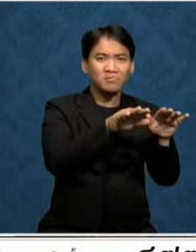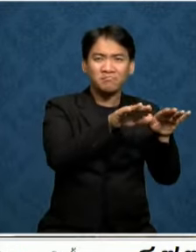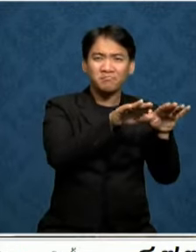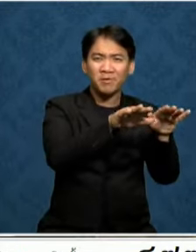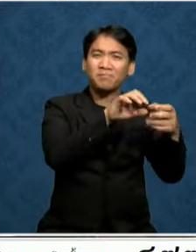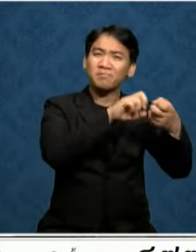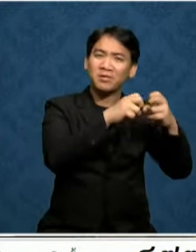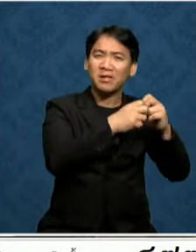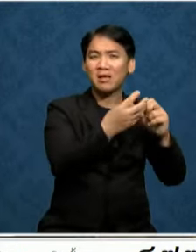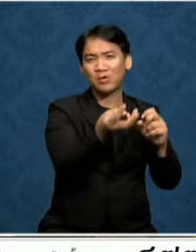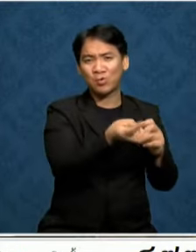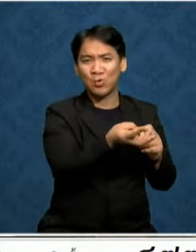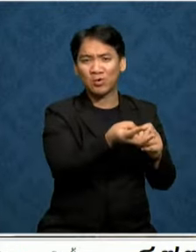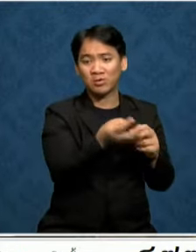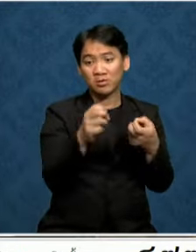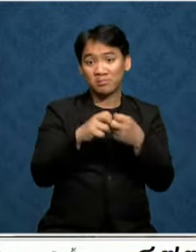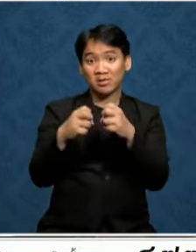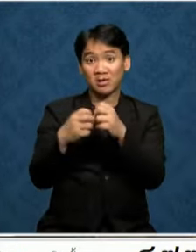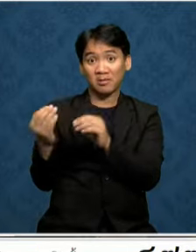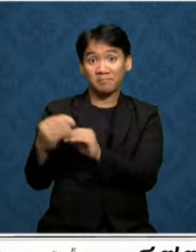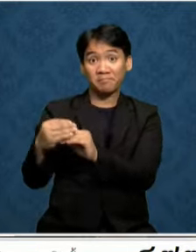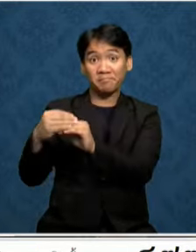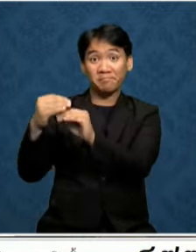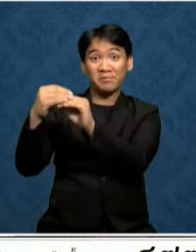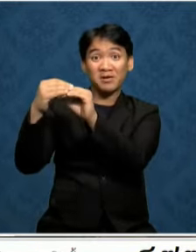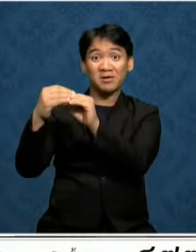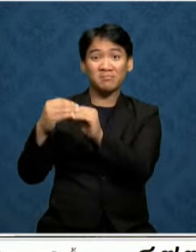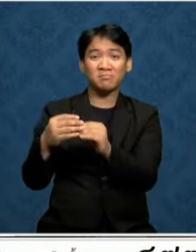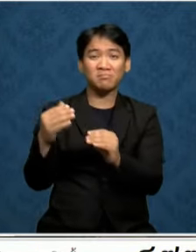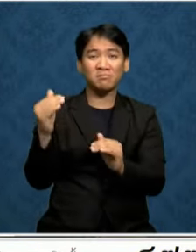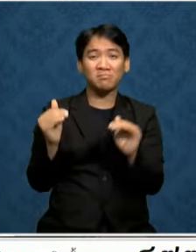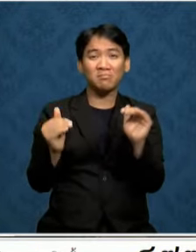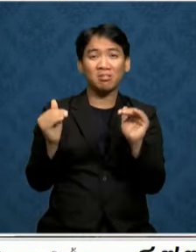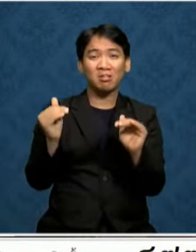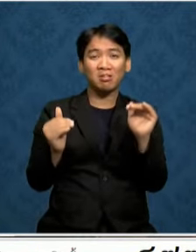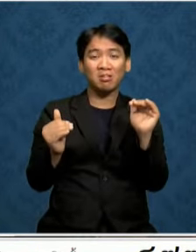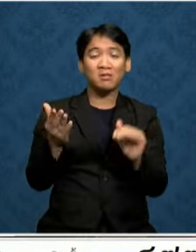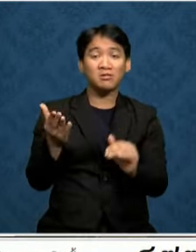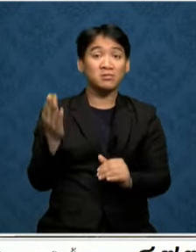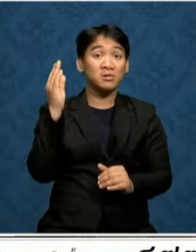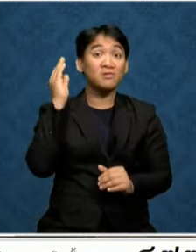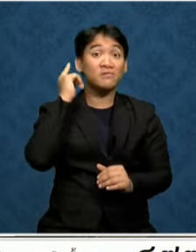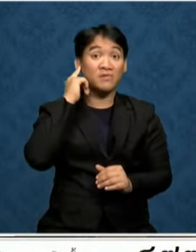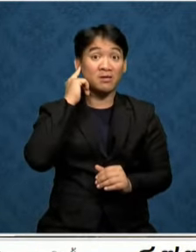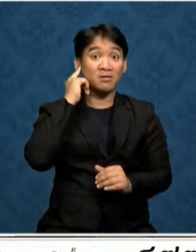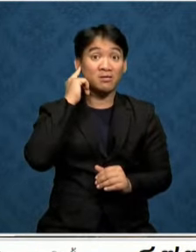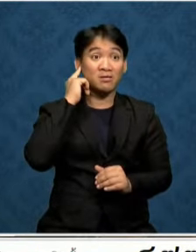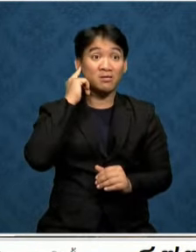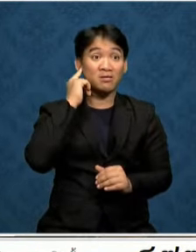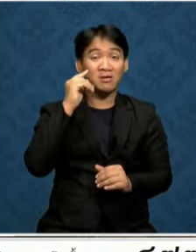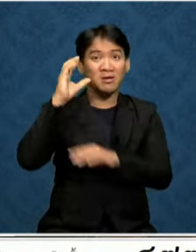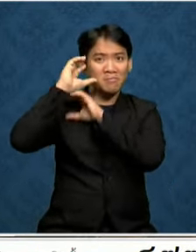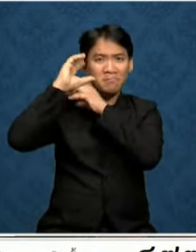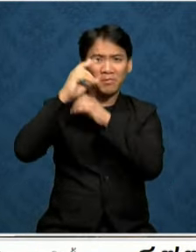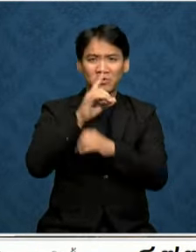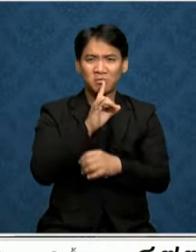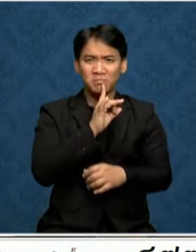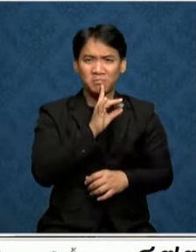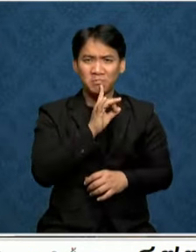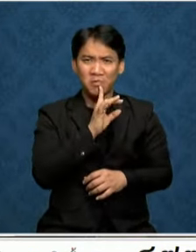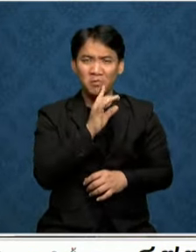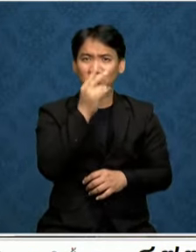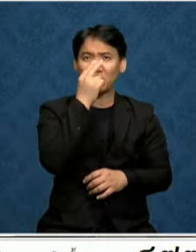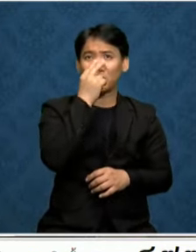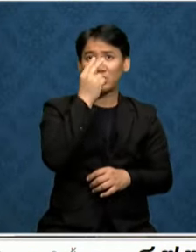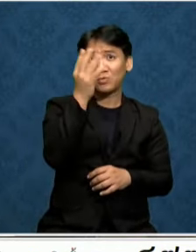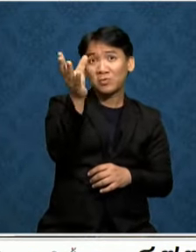อ้างว่าเพิ่มขึ้นเนาะแต่ผมว่าก็เอาแบบเซนส์นะครับถ้าท่านประธานฟังอยู่ก็ทราบได้ครับถ้าเราดูหนังพวกนี้เราความต้องการทางเพศ